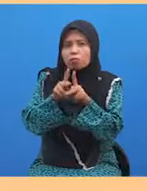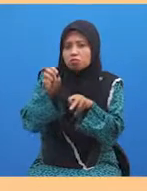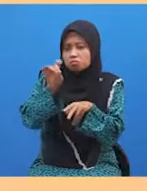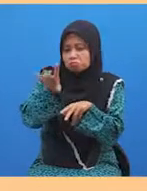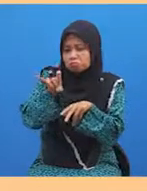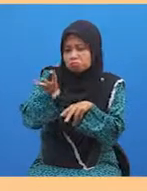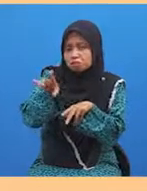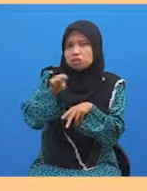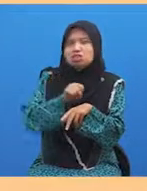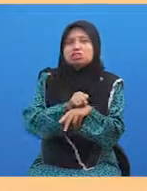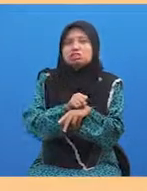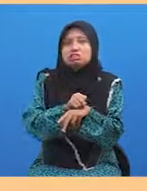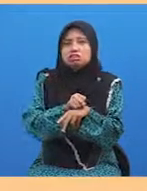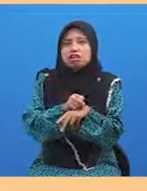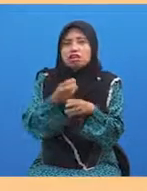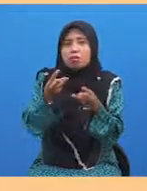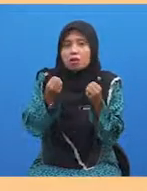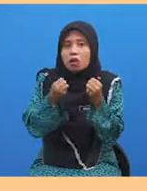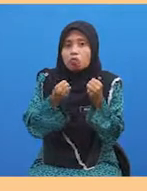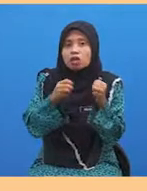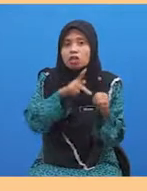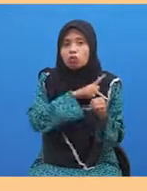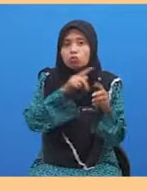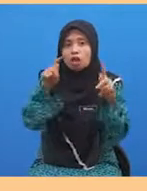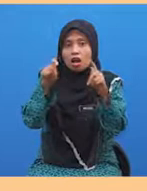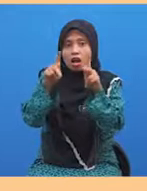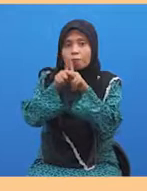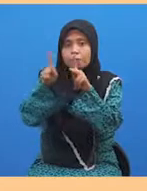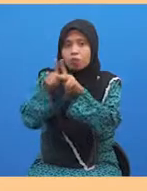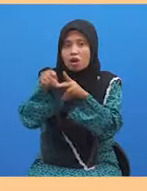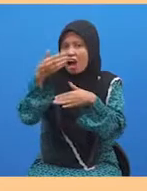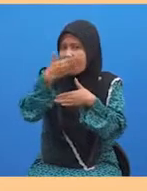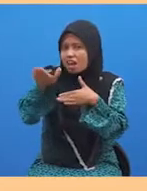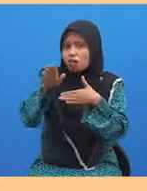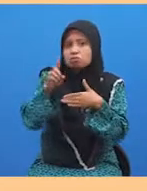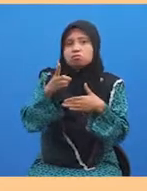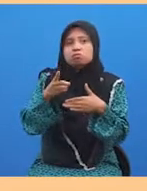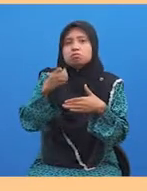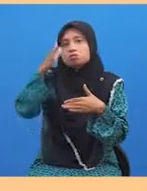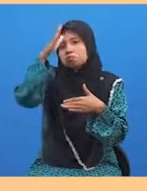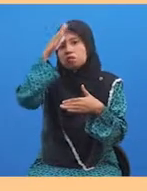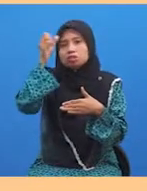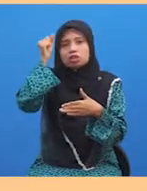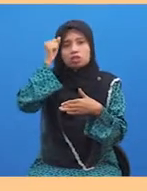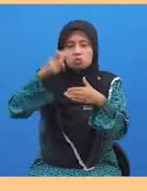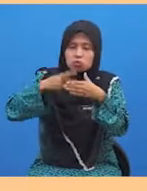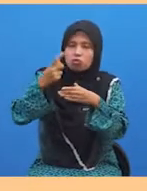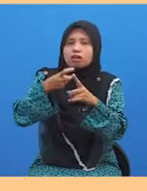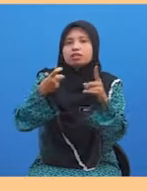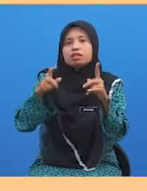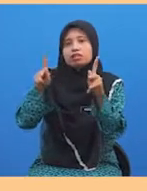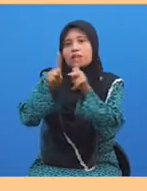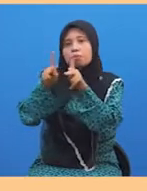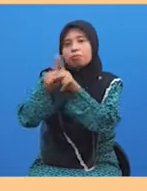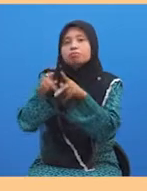penduduk kampung yang meminta agar ketua kampung menghalau Pak Saidi keluar dari